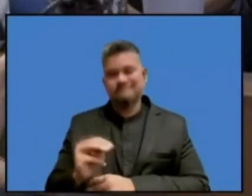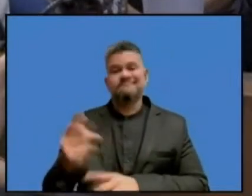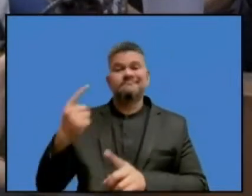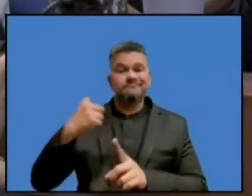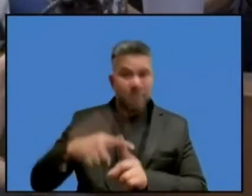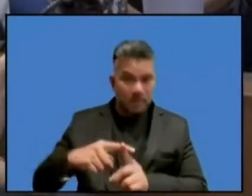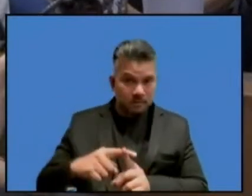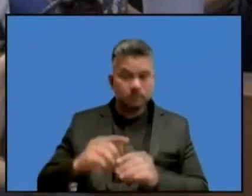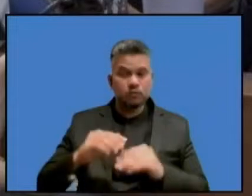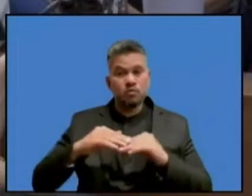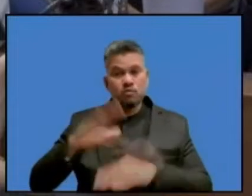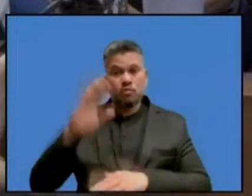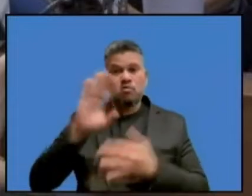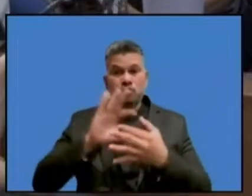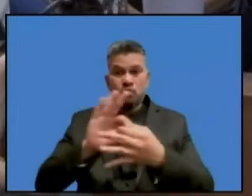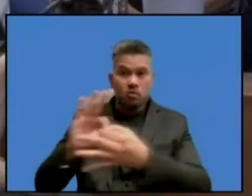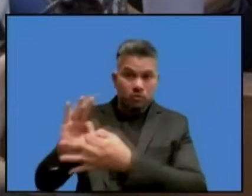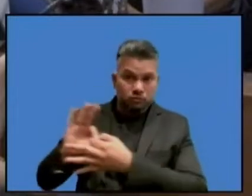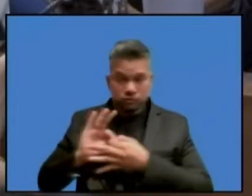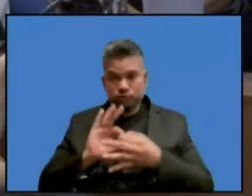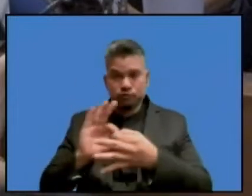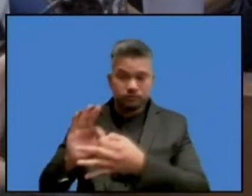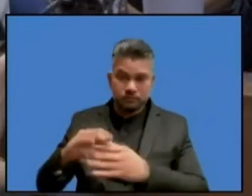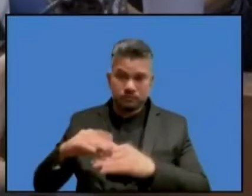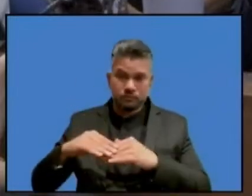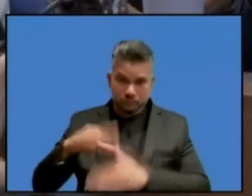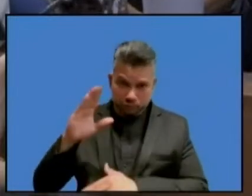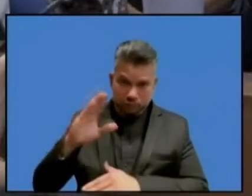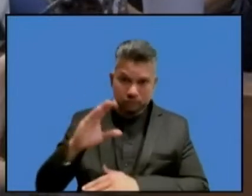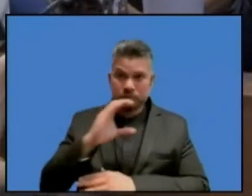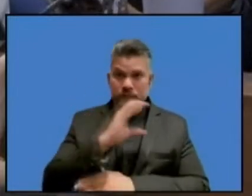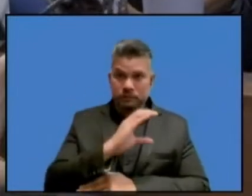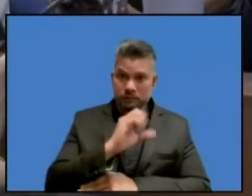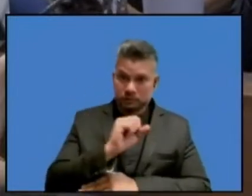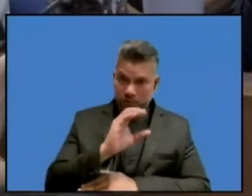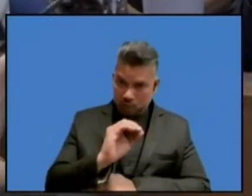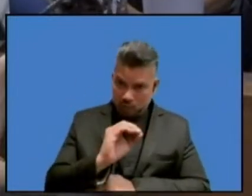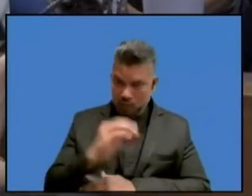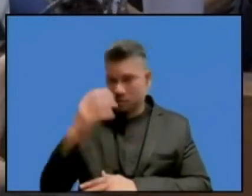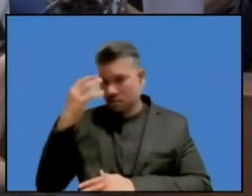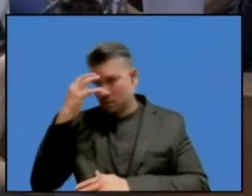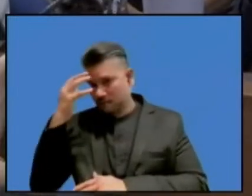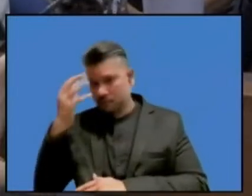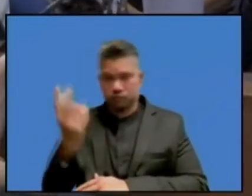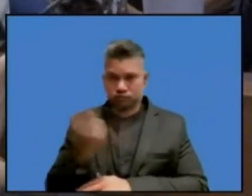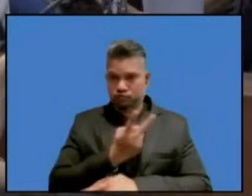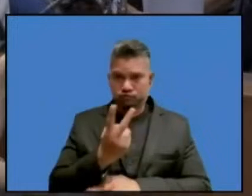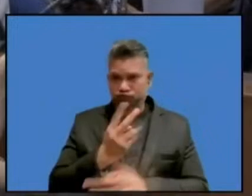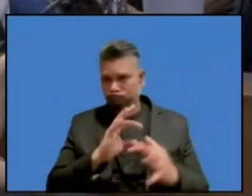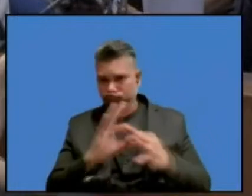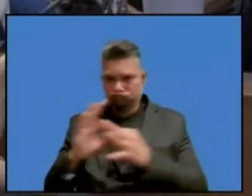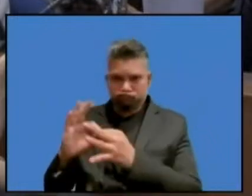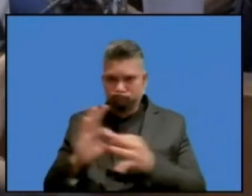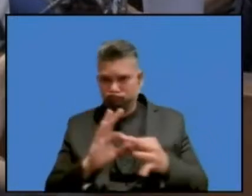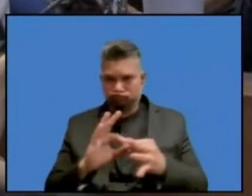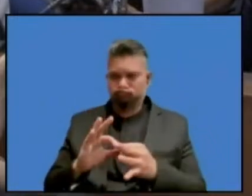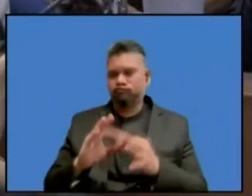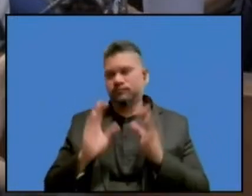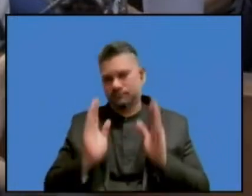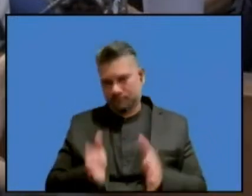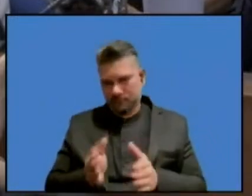эффективной реализации GSM. Организации гражданского общества, которые тесно сотрудничают